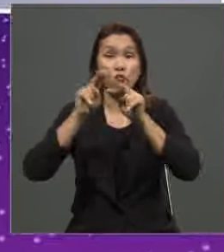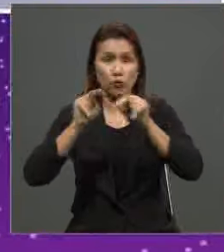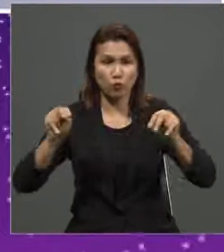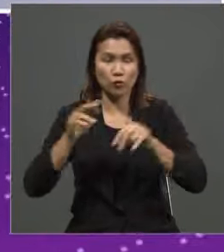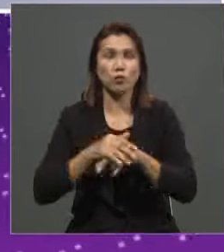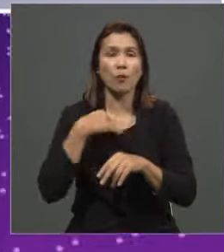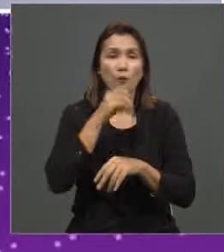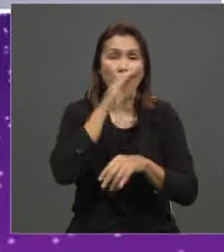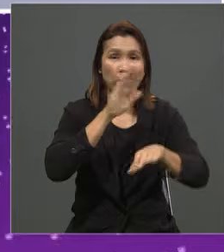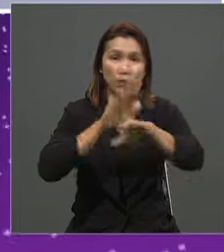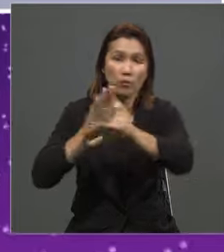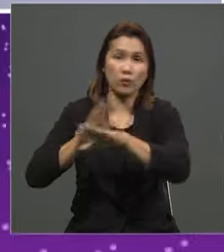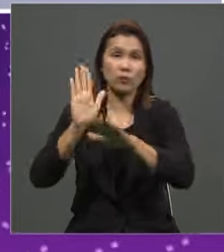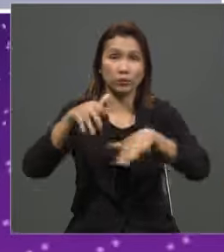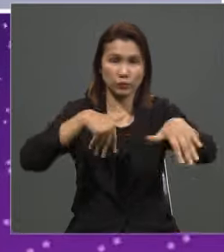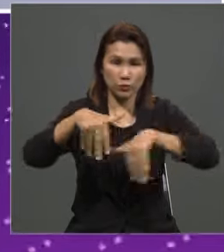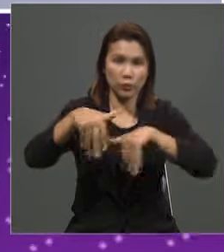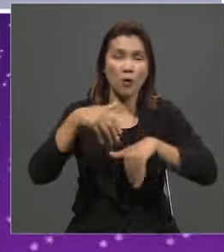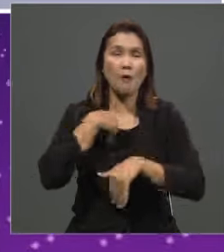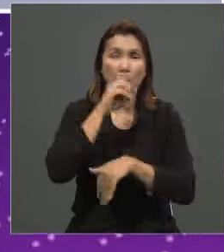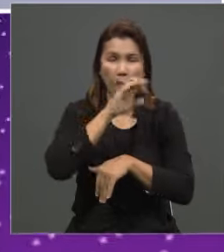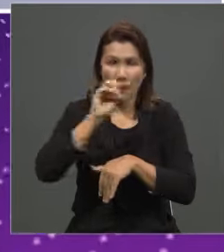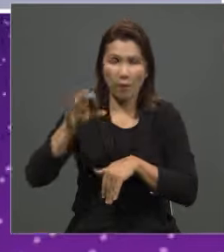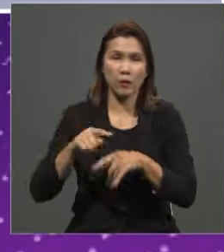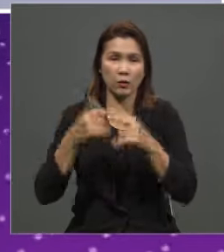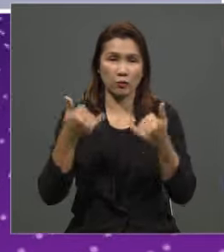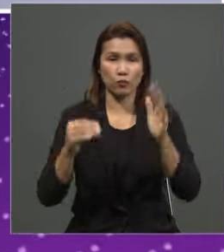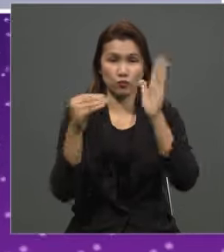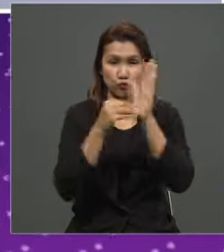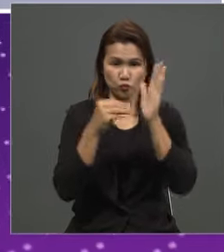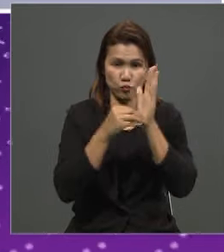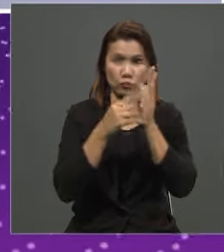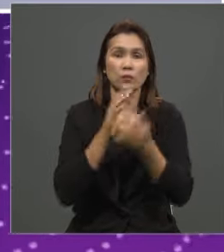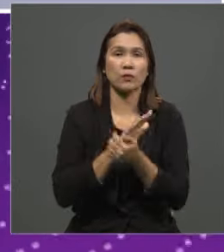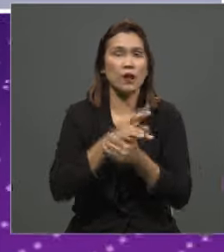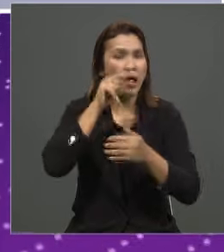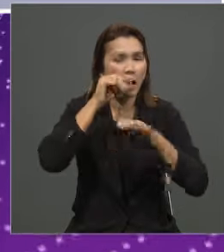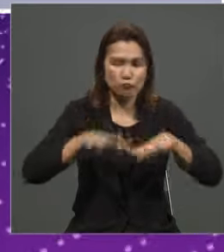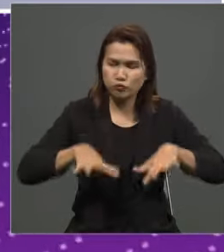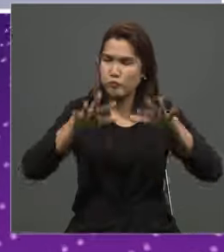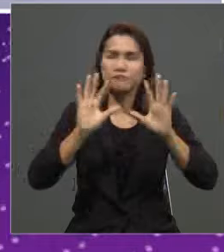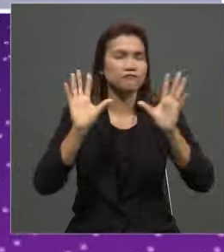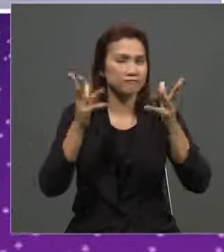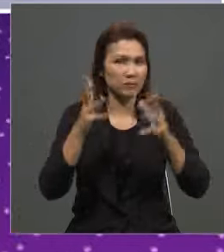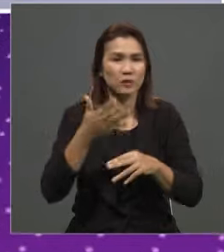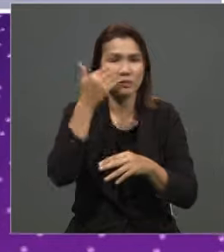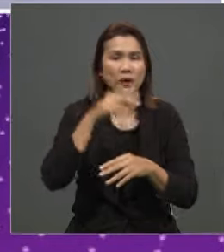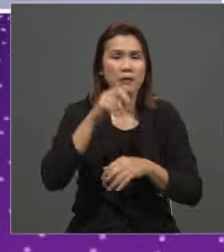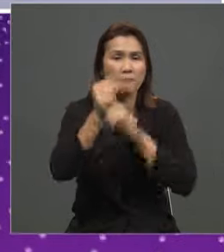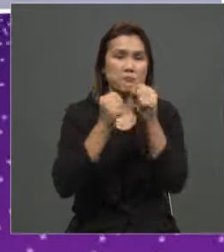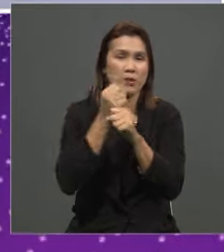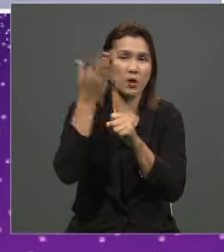ในเรื่องของการแจ้งเตือนพี่น้องประชาชนยืนยันบอกนะคะว่ากรุงเทพมหานครน้ำไม่ท่วมอย่างแน่นอนเนื่องจากน้ำน้อยกว่า